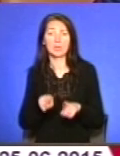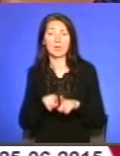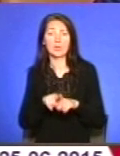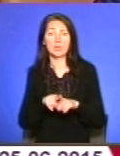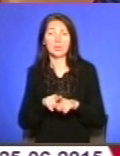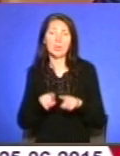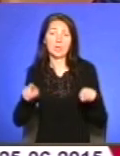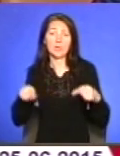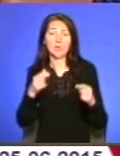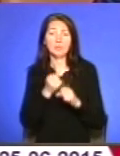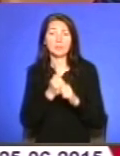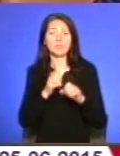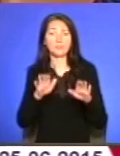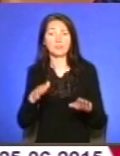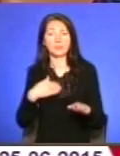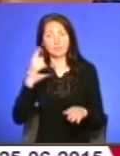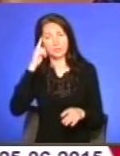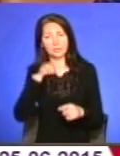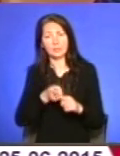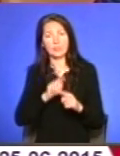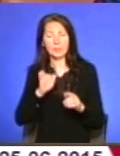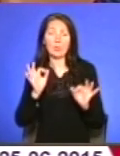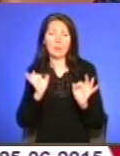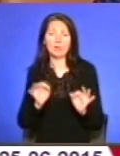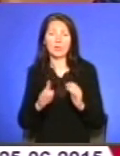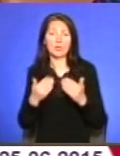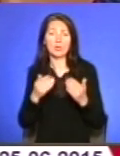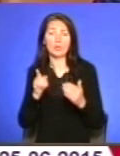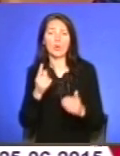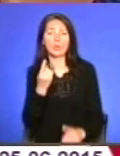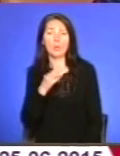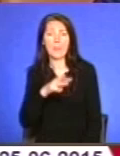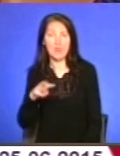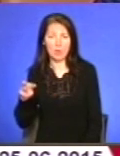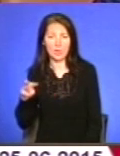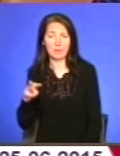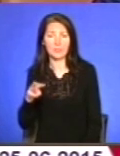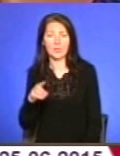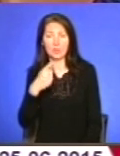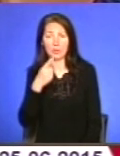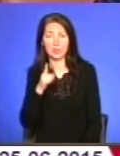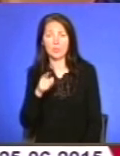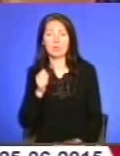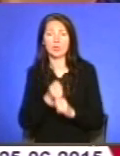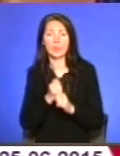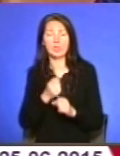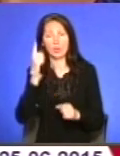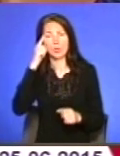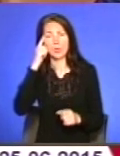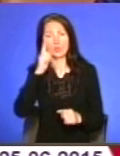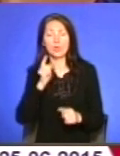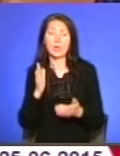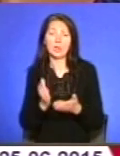створити робочі місця. Я думаю, що це буде правильно, а стосовно того мільйона, про який говориться, щоб її встановити, я думаю, що